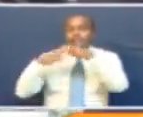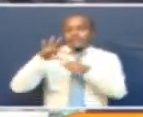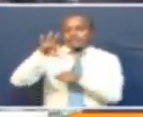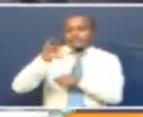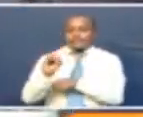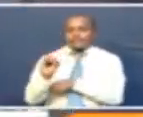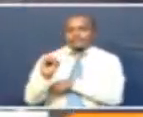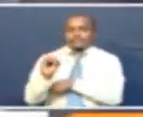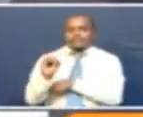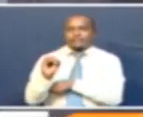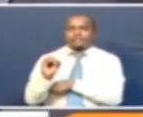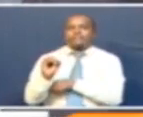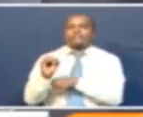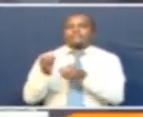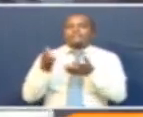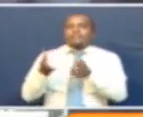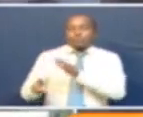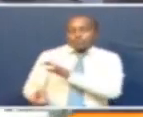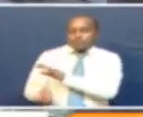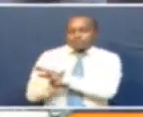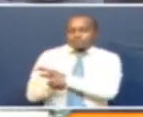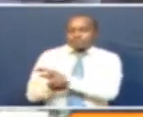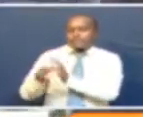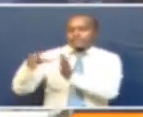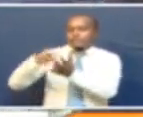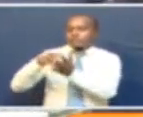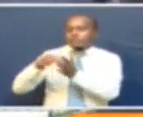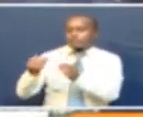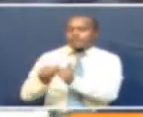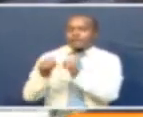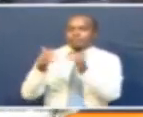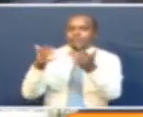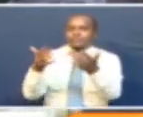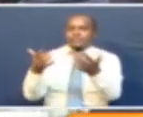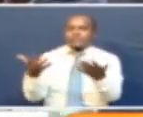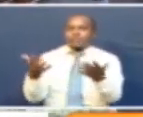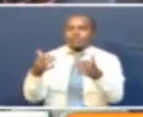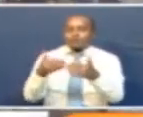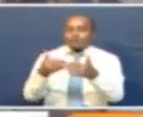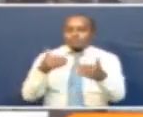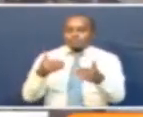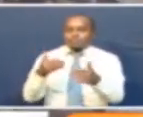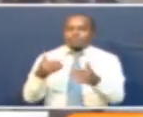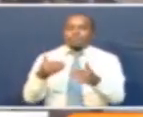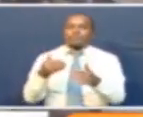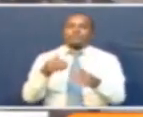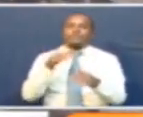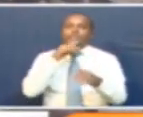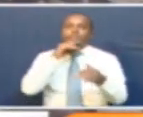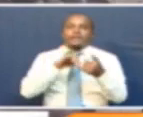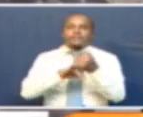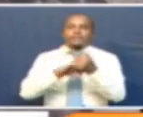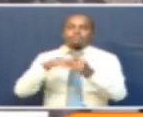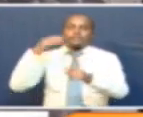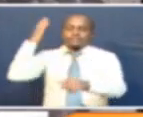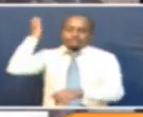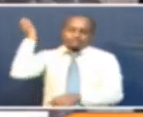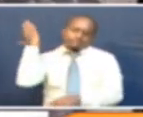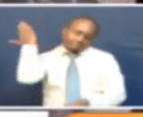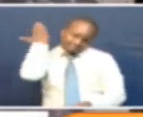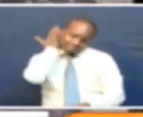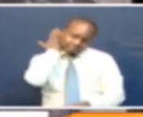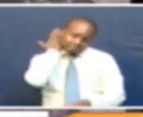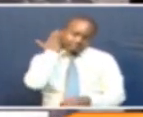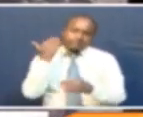jiranie akinieleza hali ilivyokuwa kabla ya kisa hiki cha mume kumkata kwa panga mkewe shingoni mbele